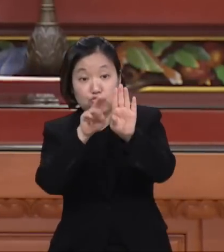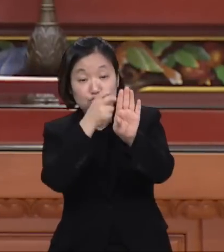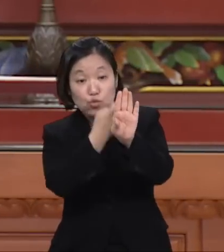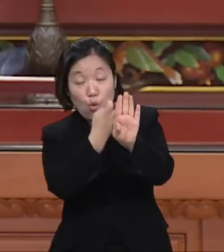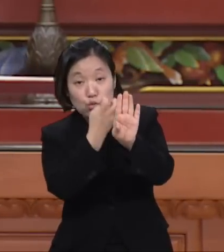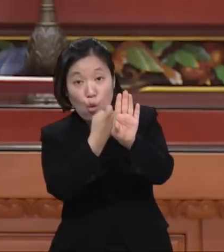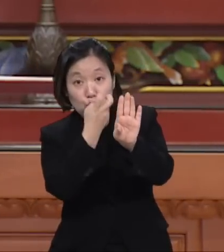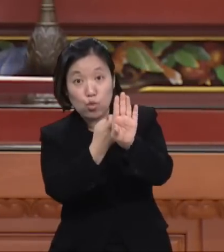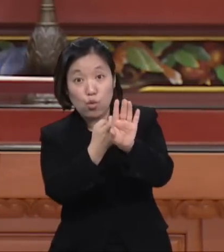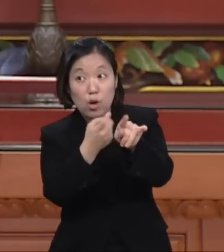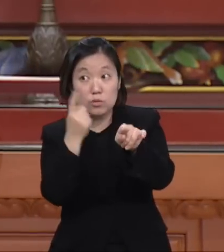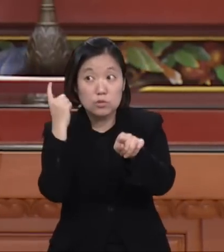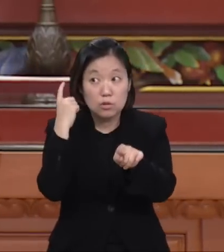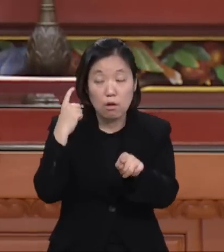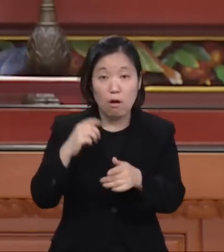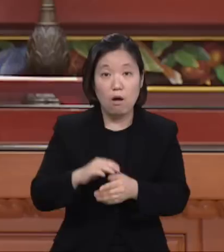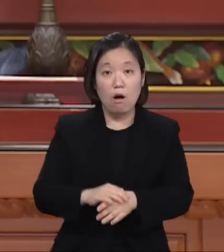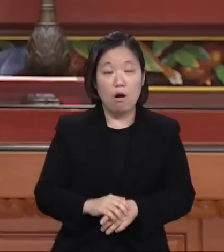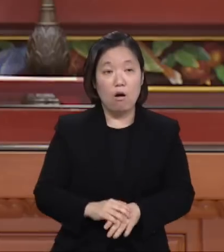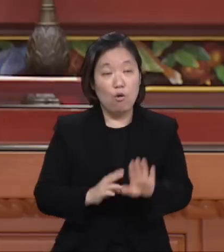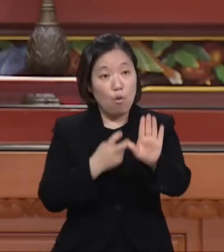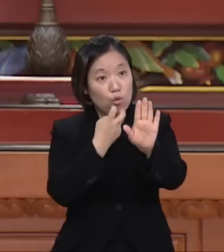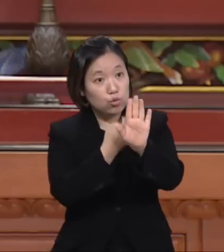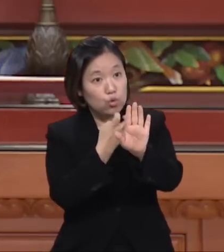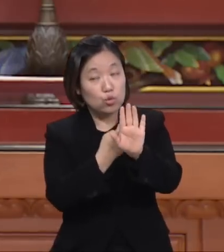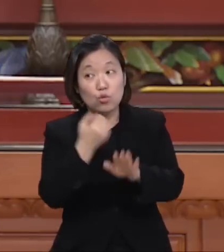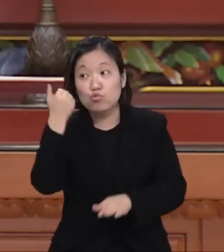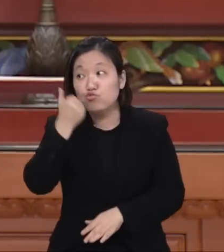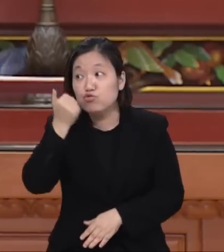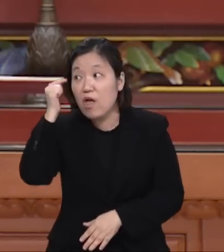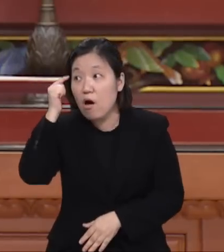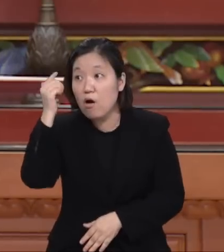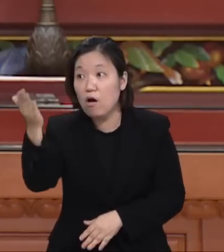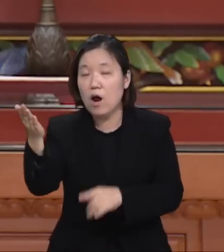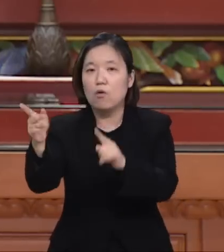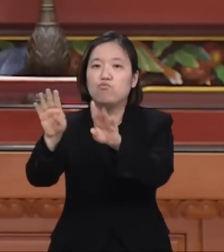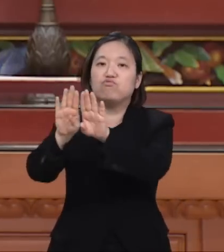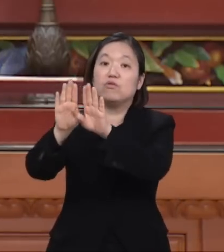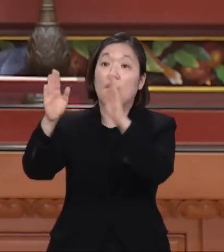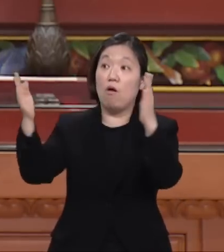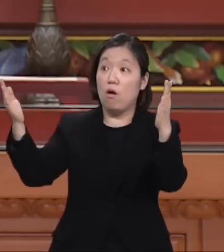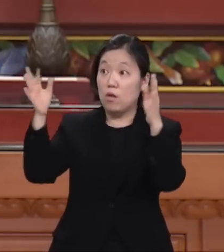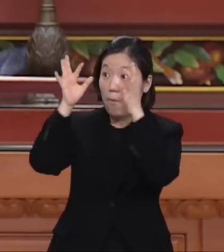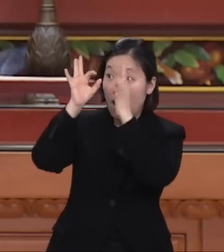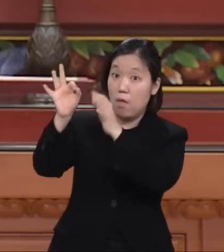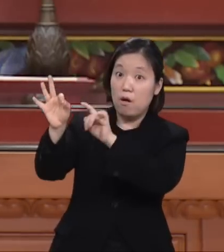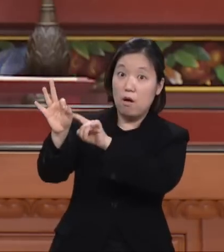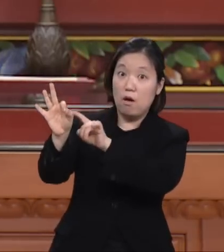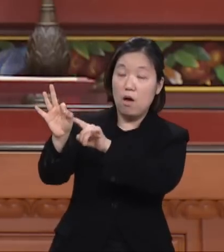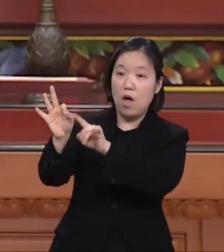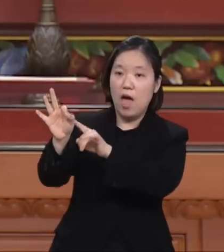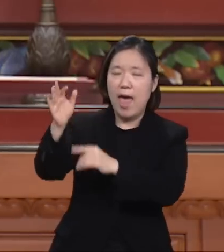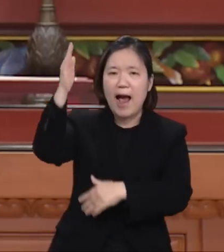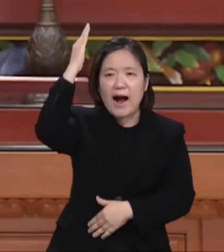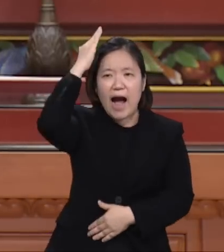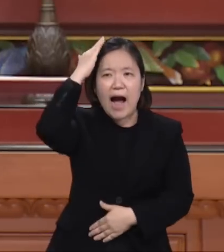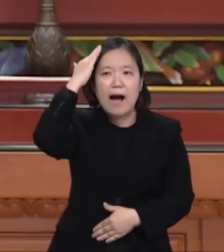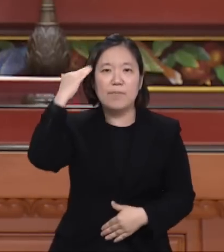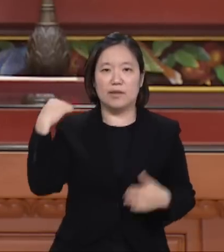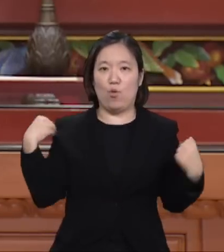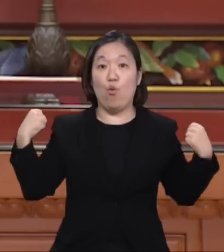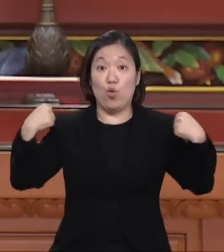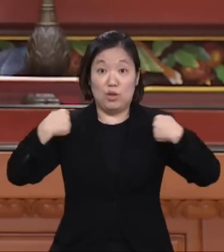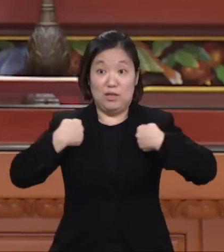똑똑하고 두드리더래요 누구세요 하고 문을 열어 봤더니 검은색 옷을